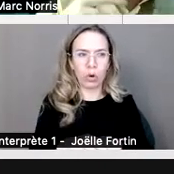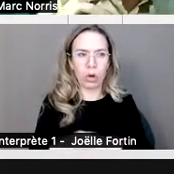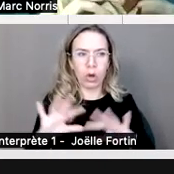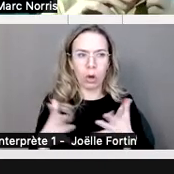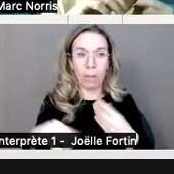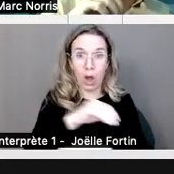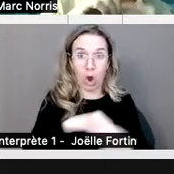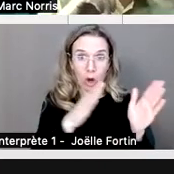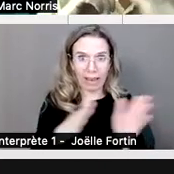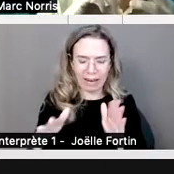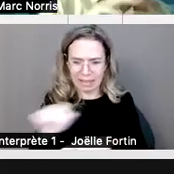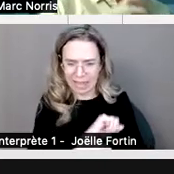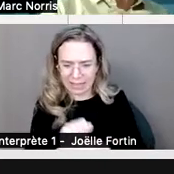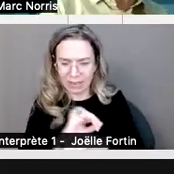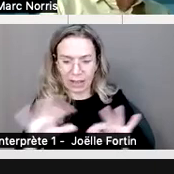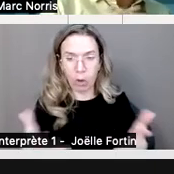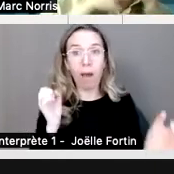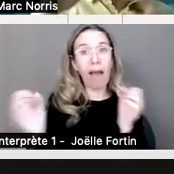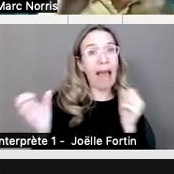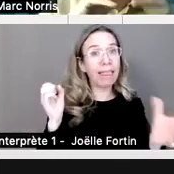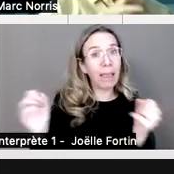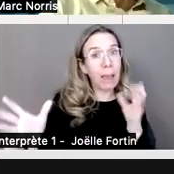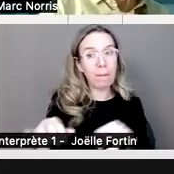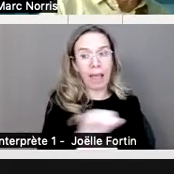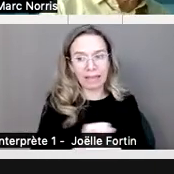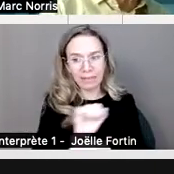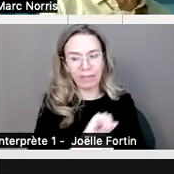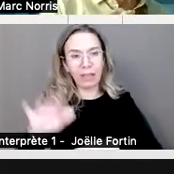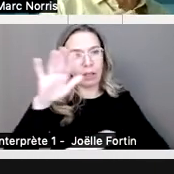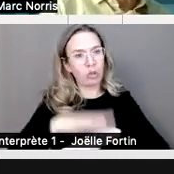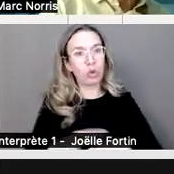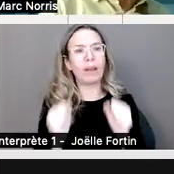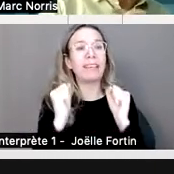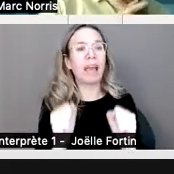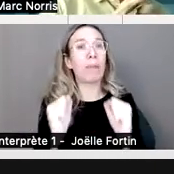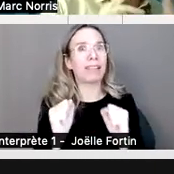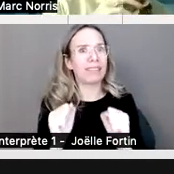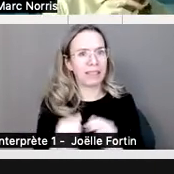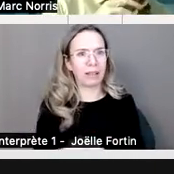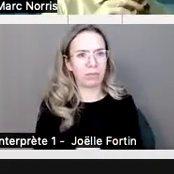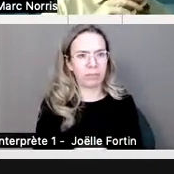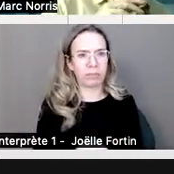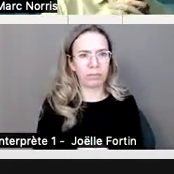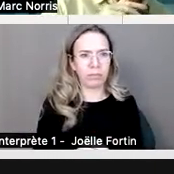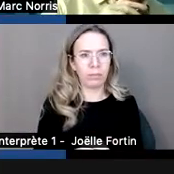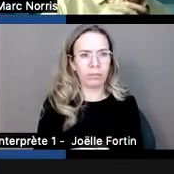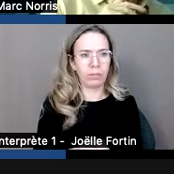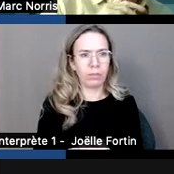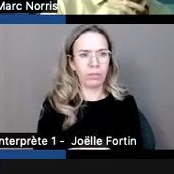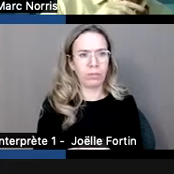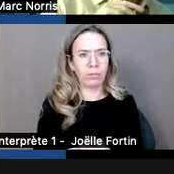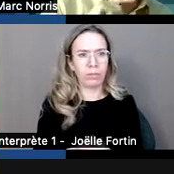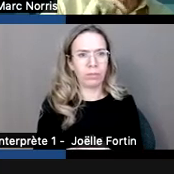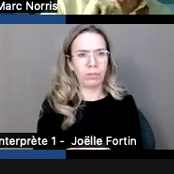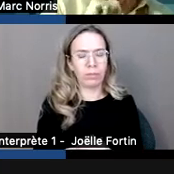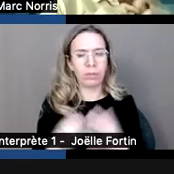organiser des activités, comment animer des activités, toutes basées sur des capacités préservées. Je vais juste continuer, Lucien,